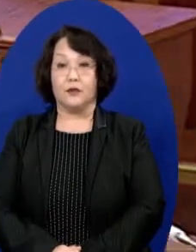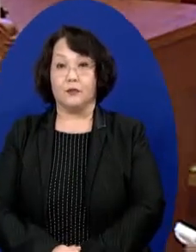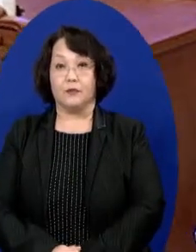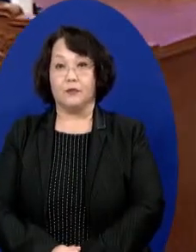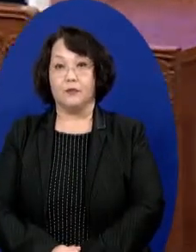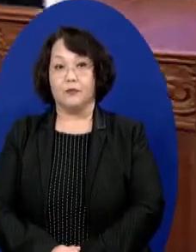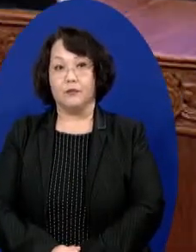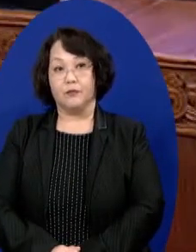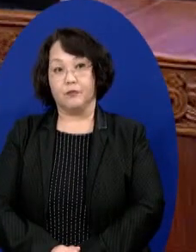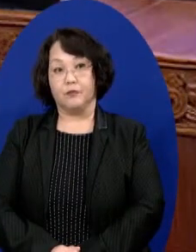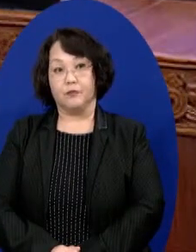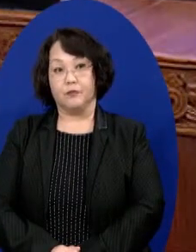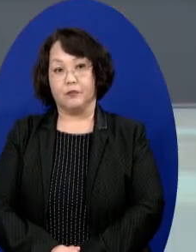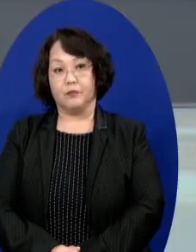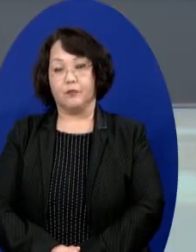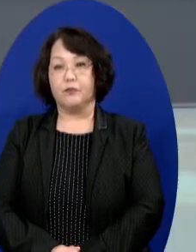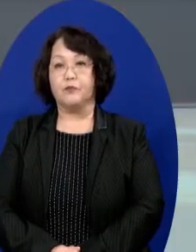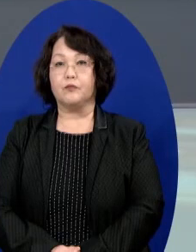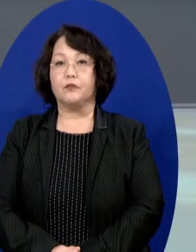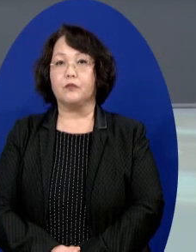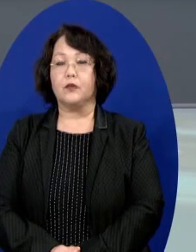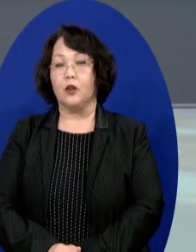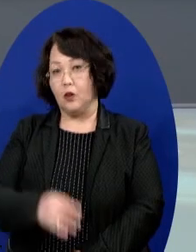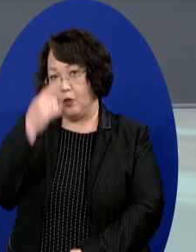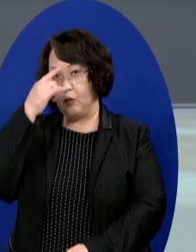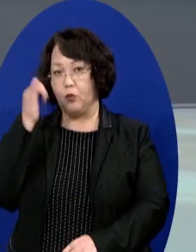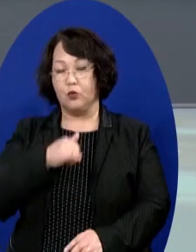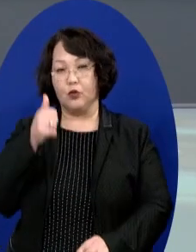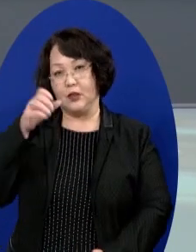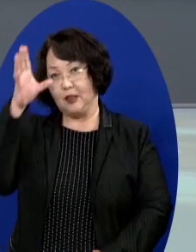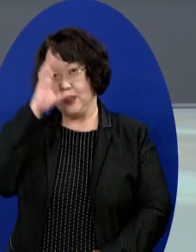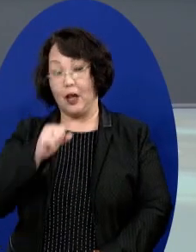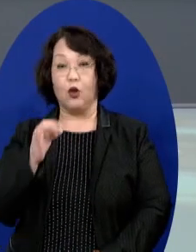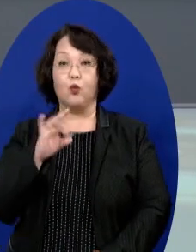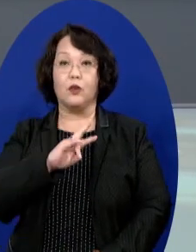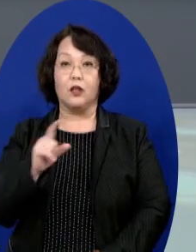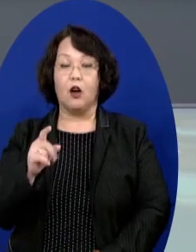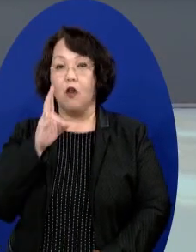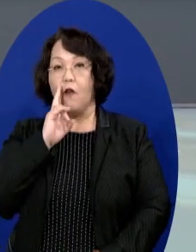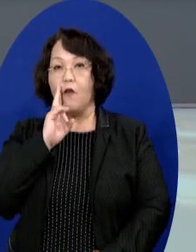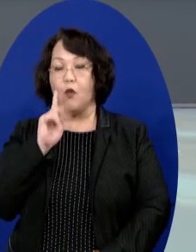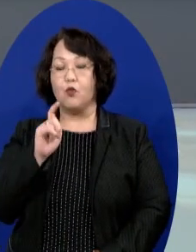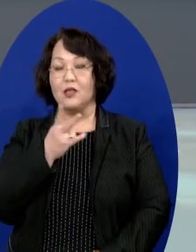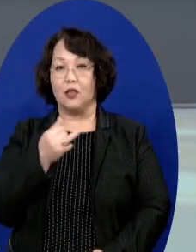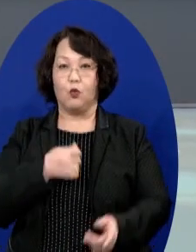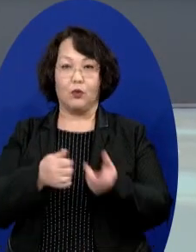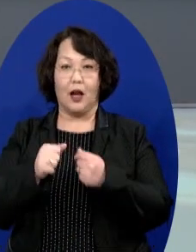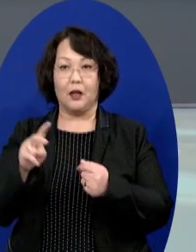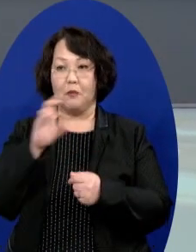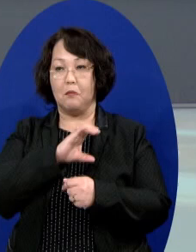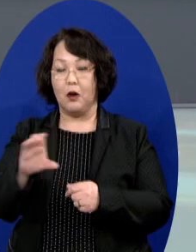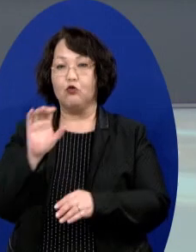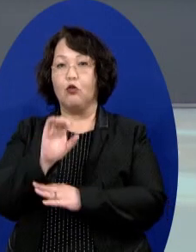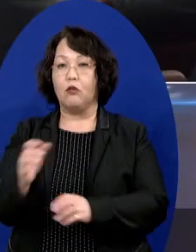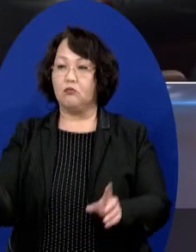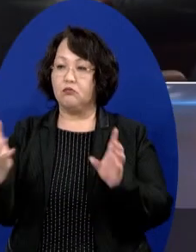орно. Монгол улсын 2022 оны Монгол улсын ерөнхий сайд Амийн Эрдэнэ хүнсний худалдааны салбарын аж ахуйн нэгжийн төлөөлөлтөд уулзаж